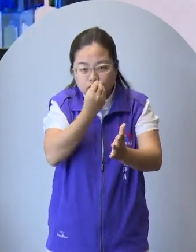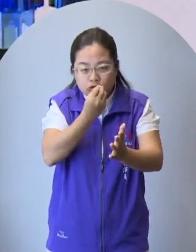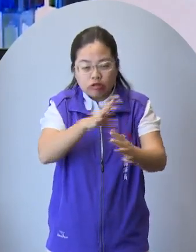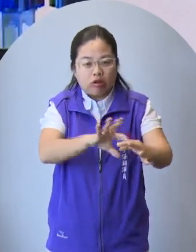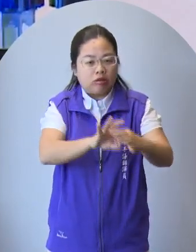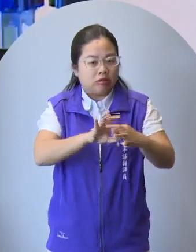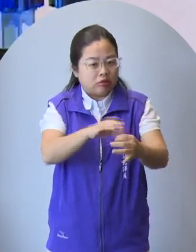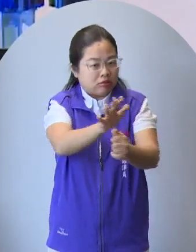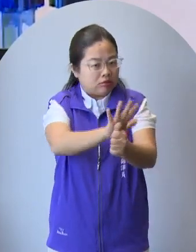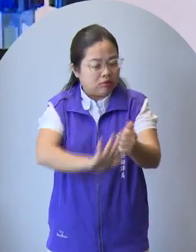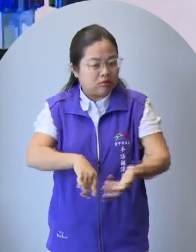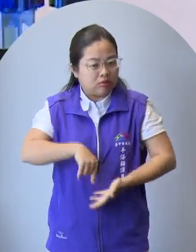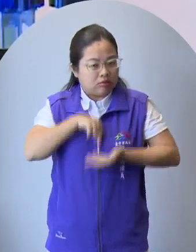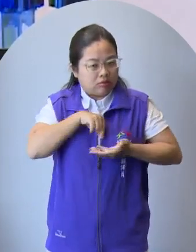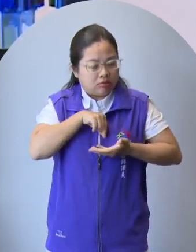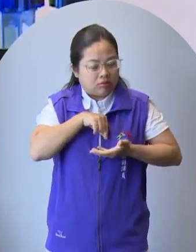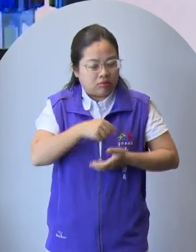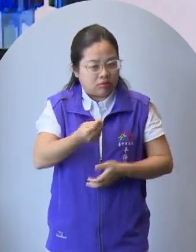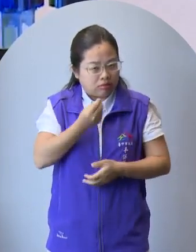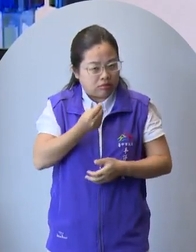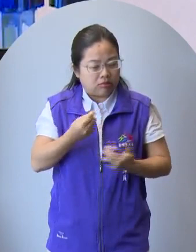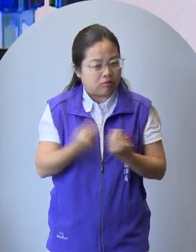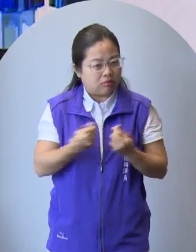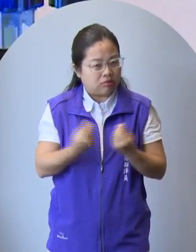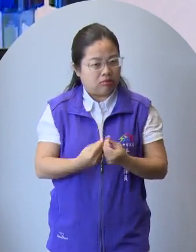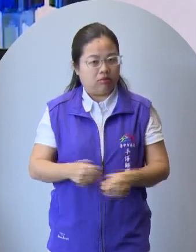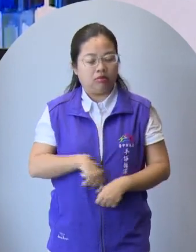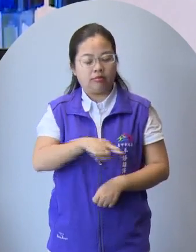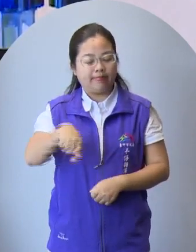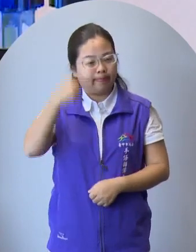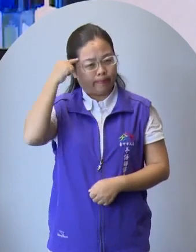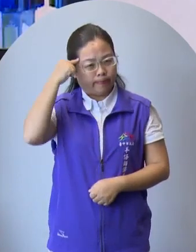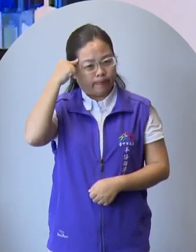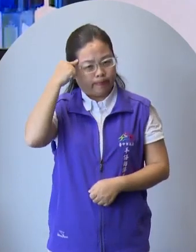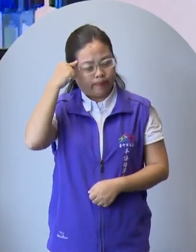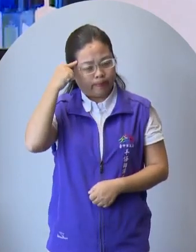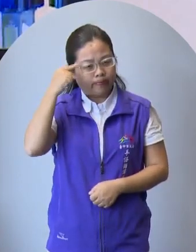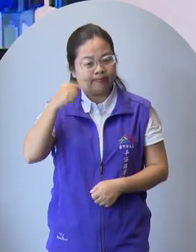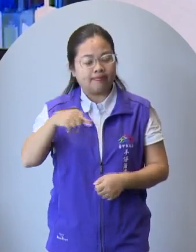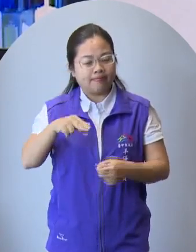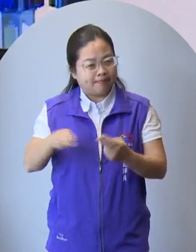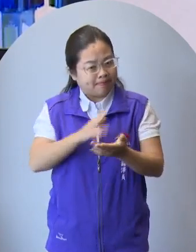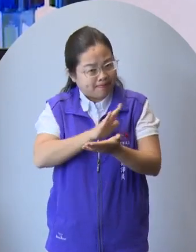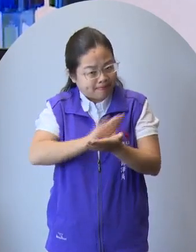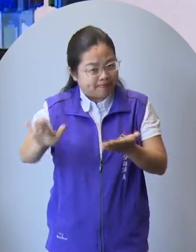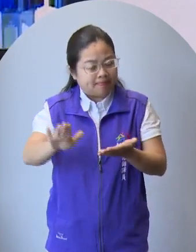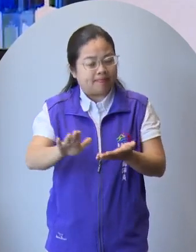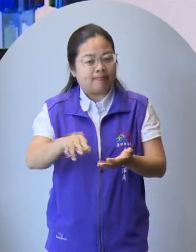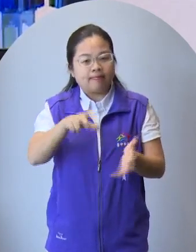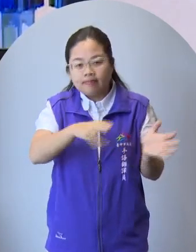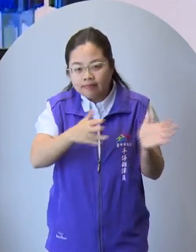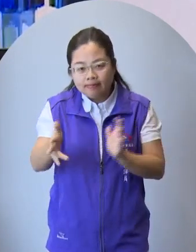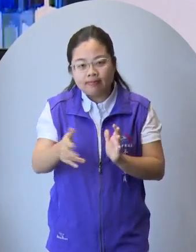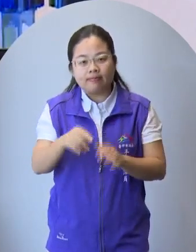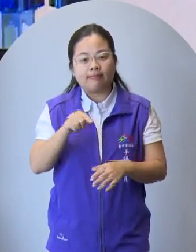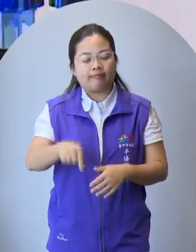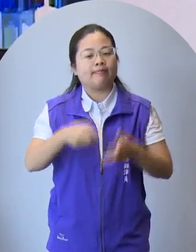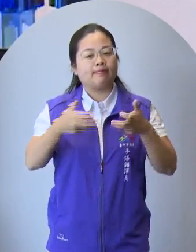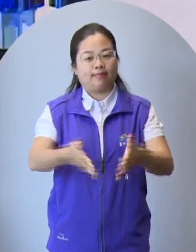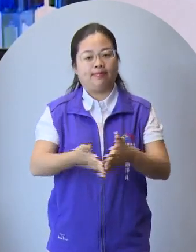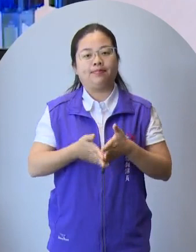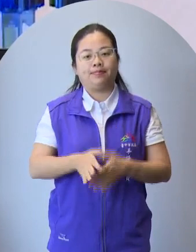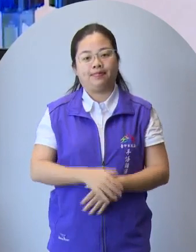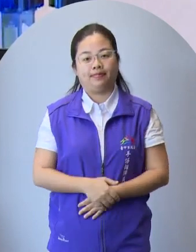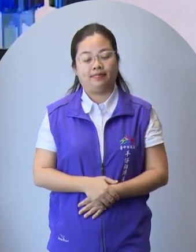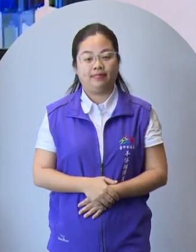事情已经发生了那我们必须要提出一些解决的方案，拿出办法， 这个更加重要